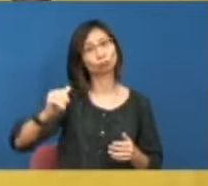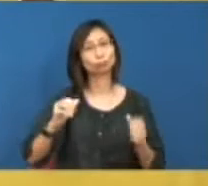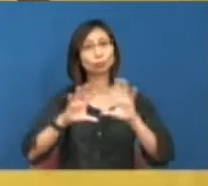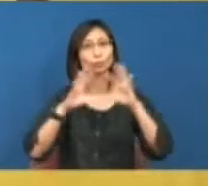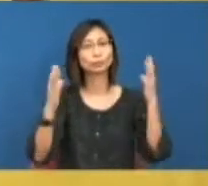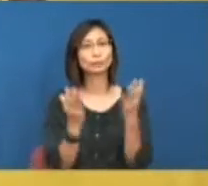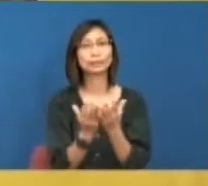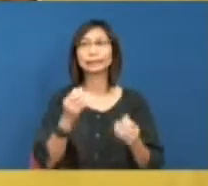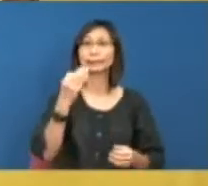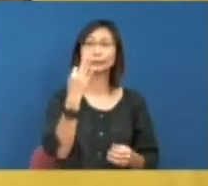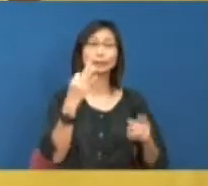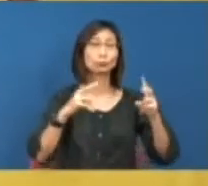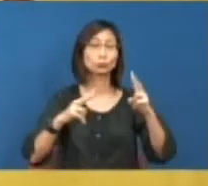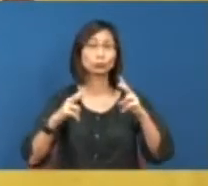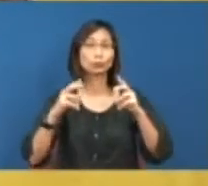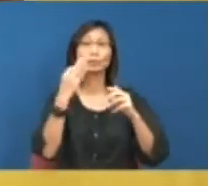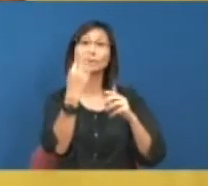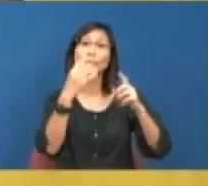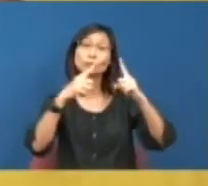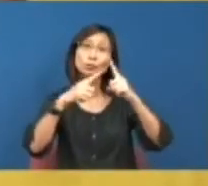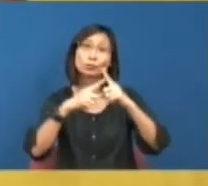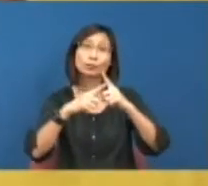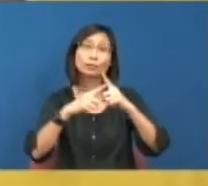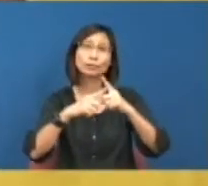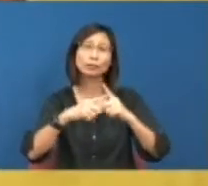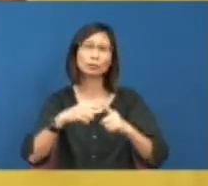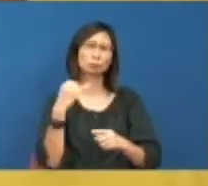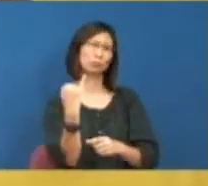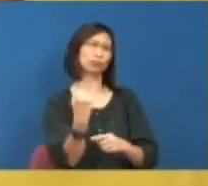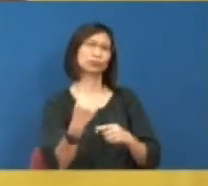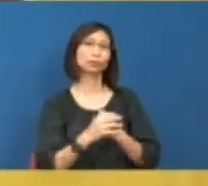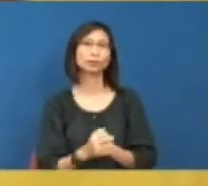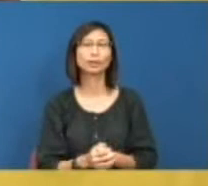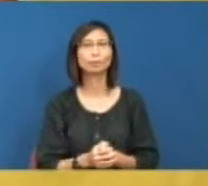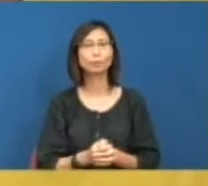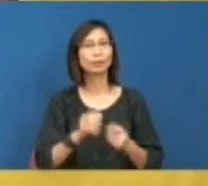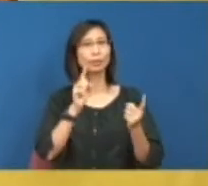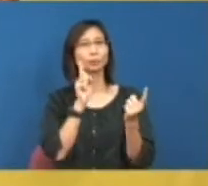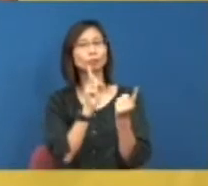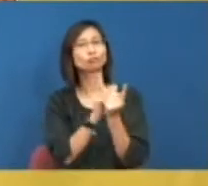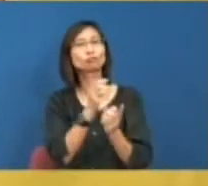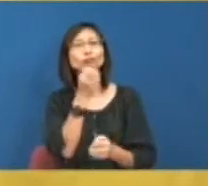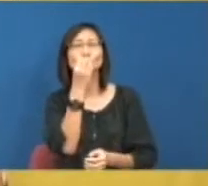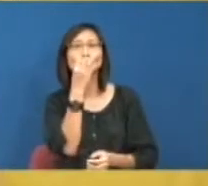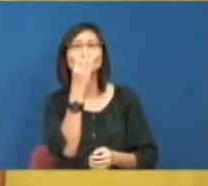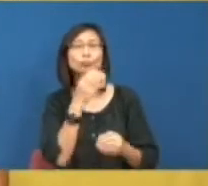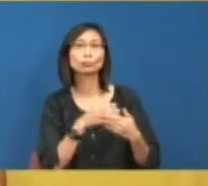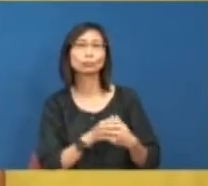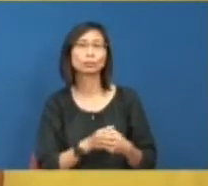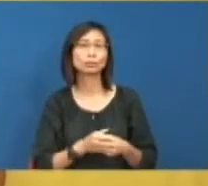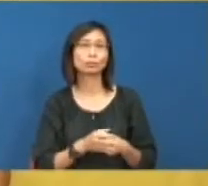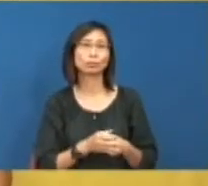可憎咧，就其實就係對於呢、這、一個香港行咗大概係呢一